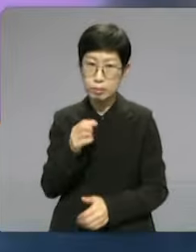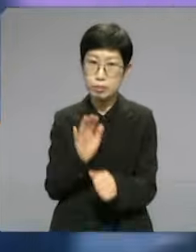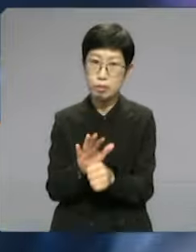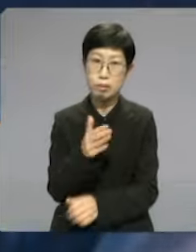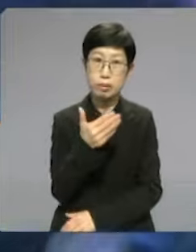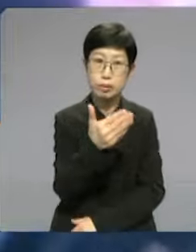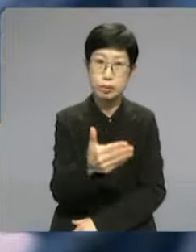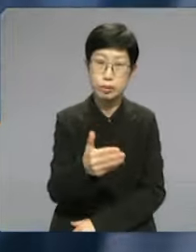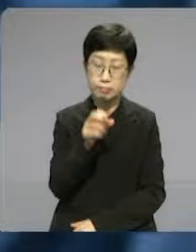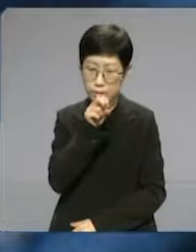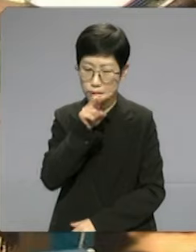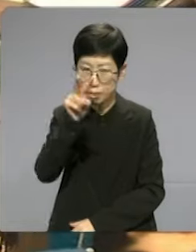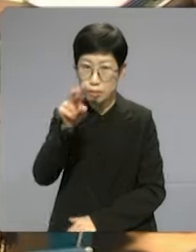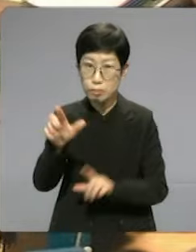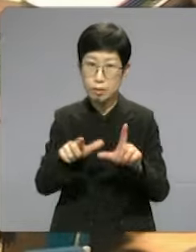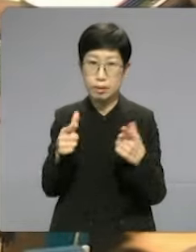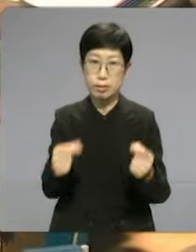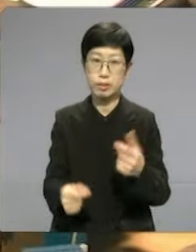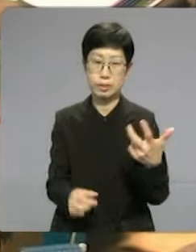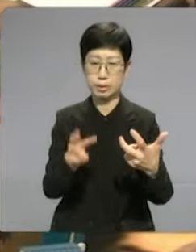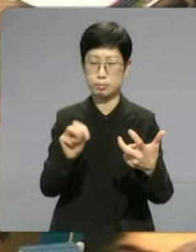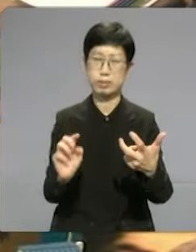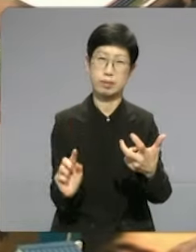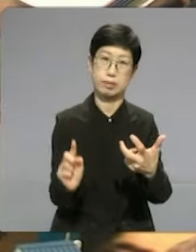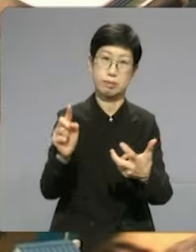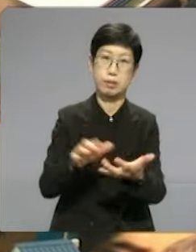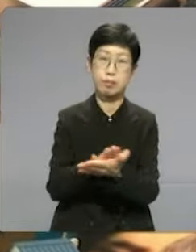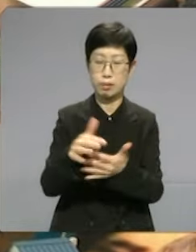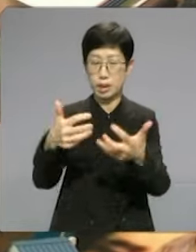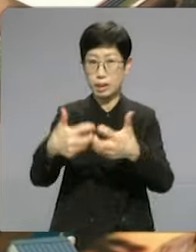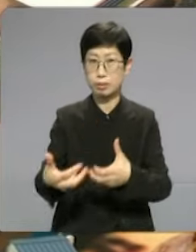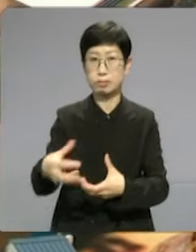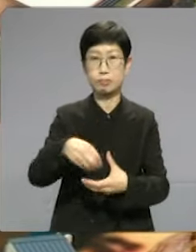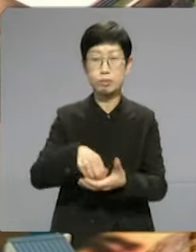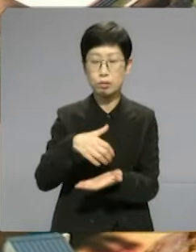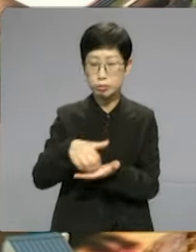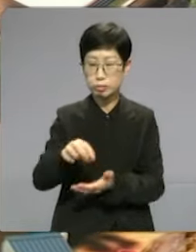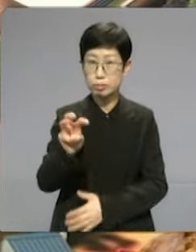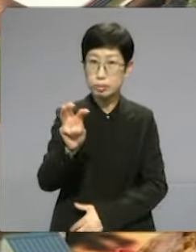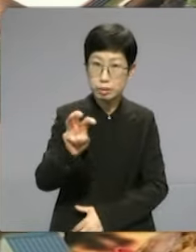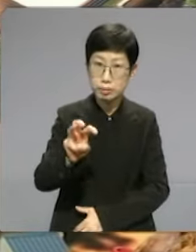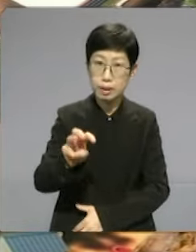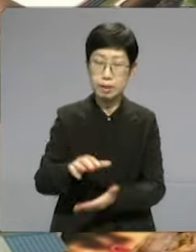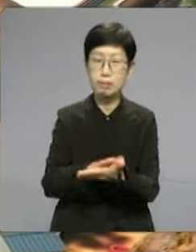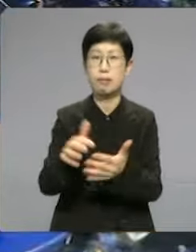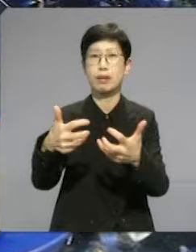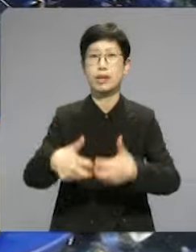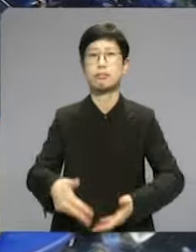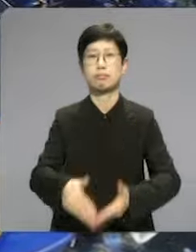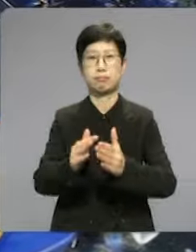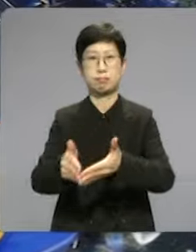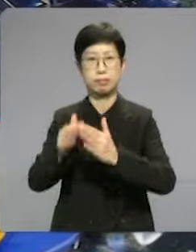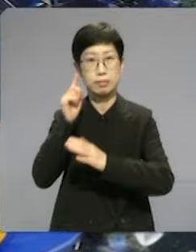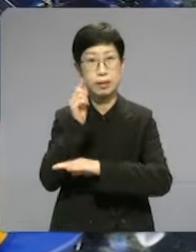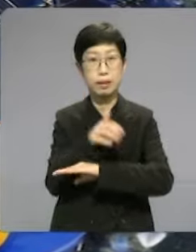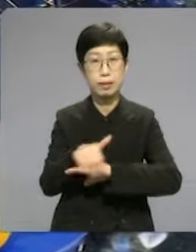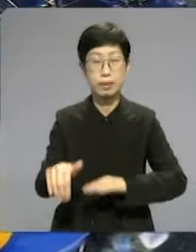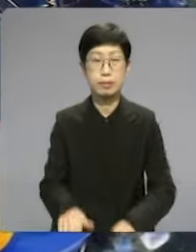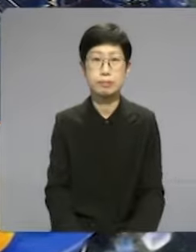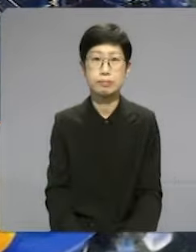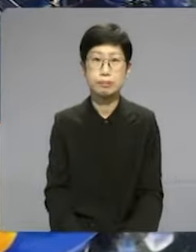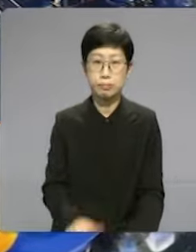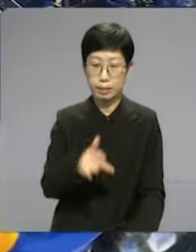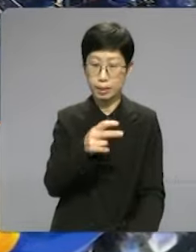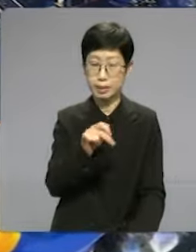신용을 형상한 70m 높이의 롤러코스터를 비롯해 최소 30개 놀이 기구가 들어서게 됩니다 사우디 정부는